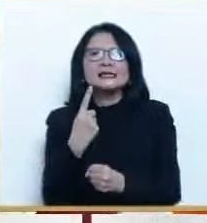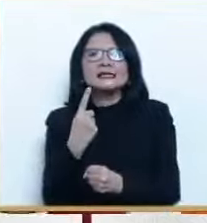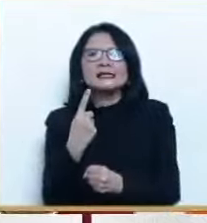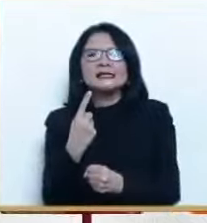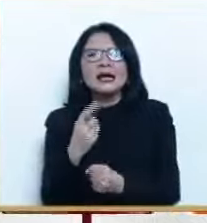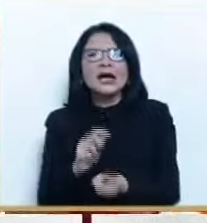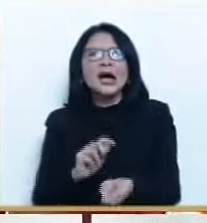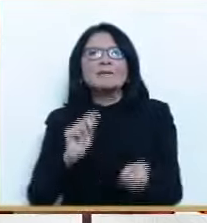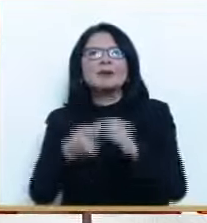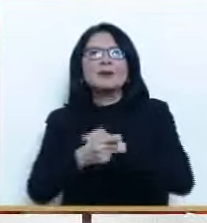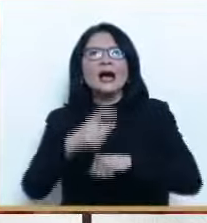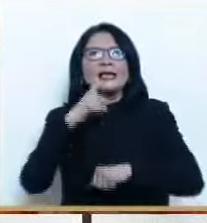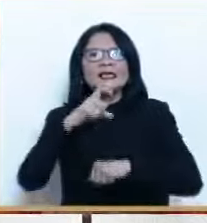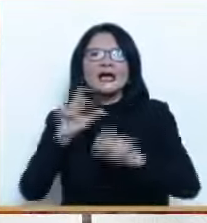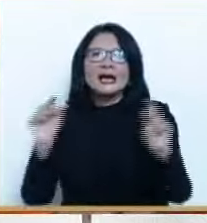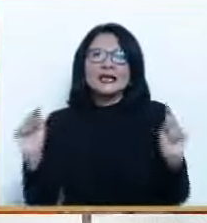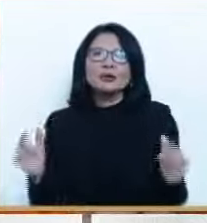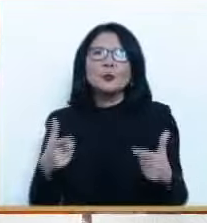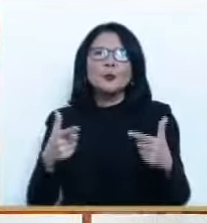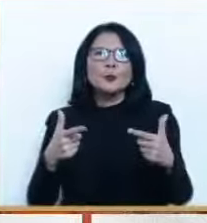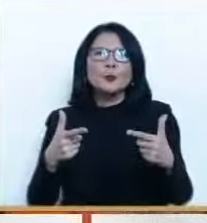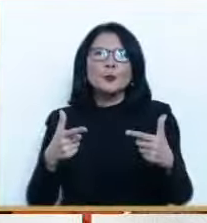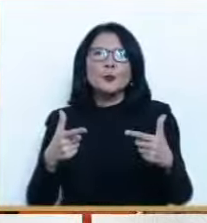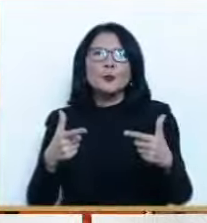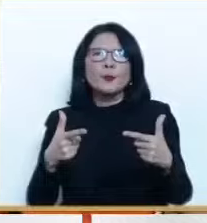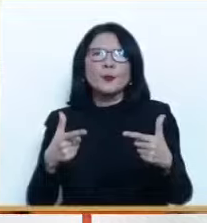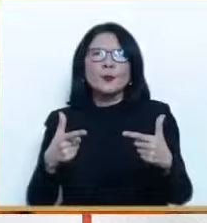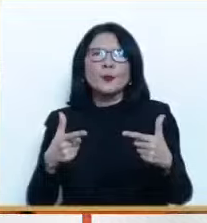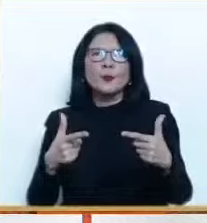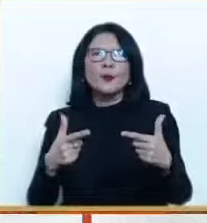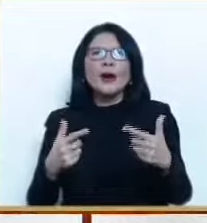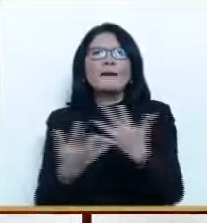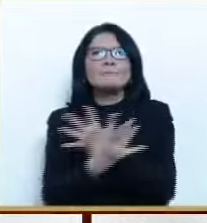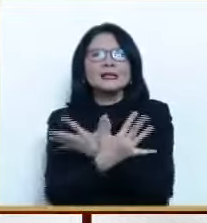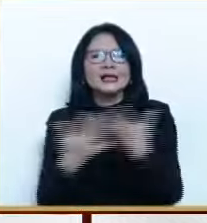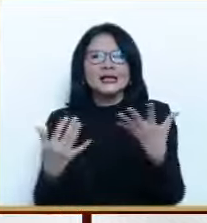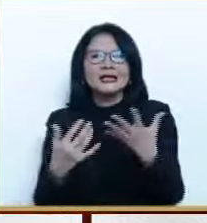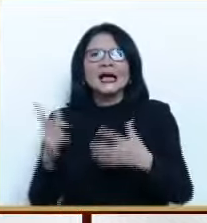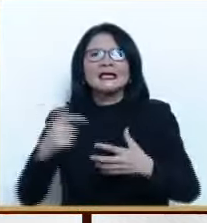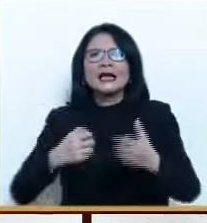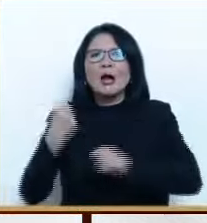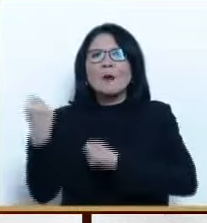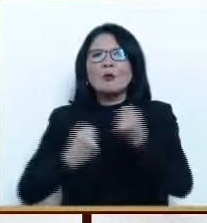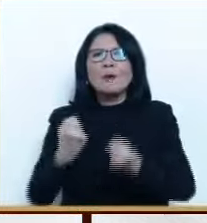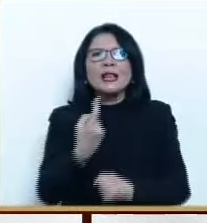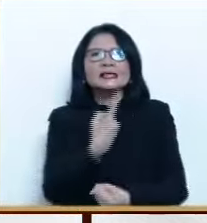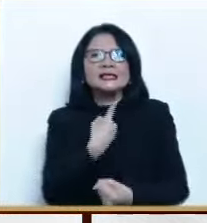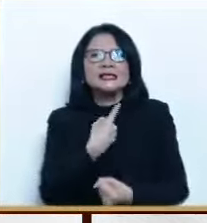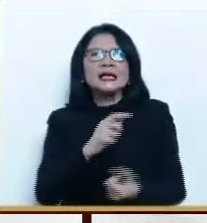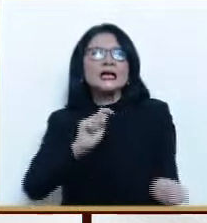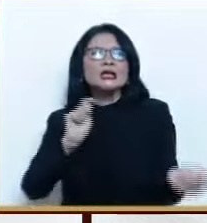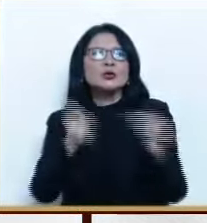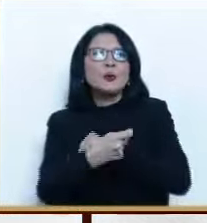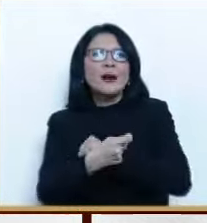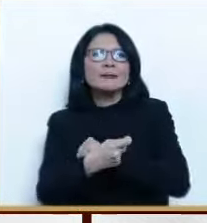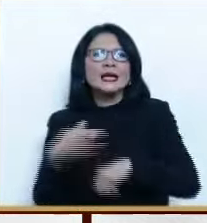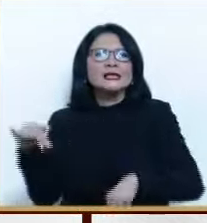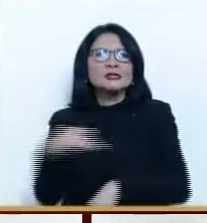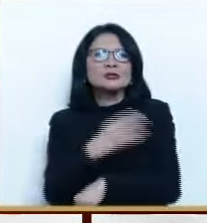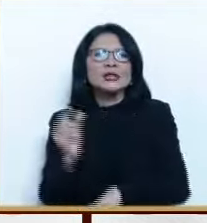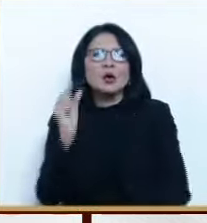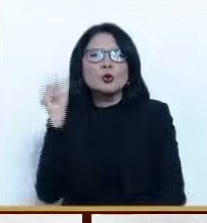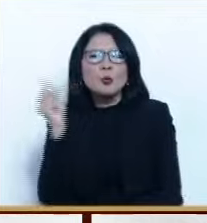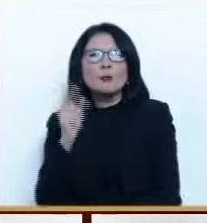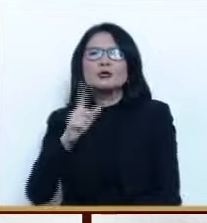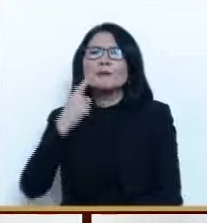merubah gaya hidup cara hidup shifting Lifestyle masyarakat dari kendaraan pribadi ke kendaraan umum ini menjadi hal